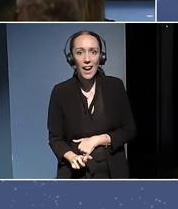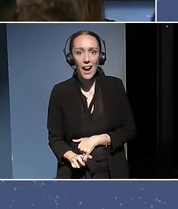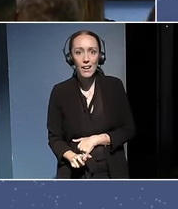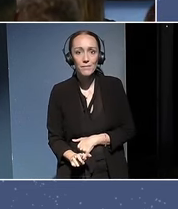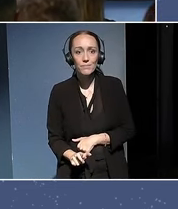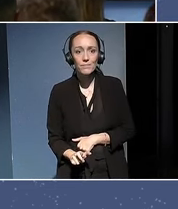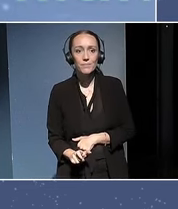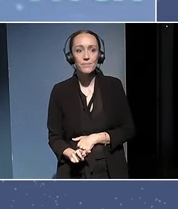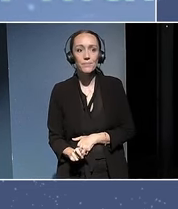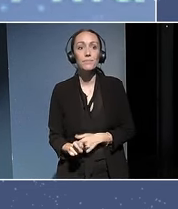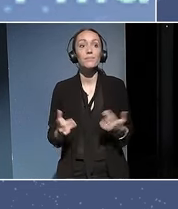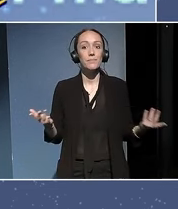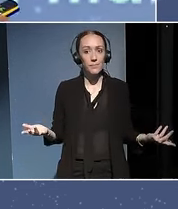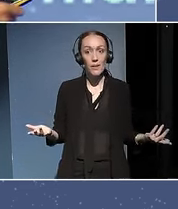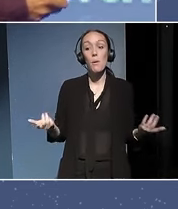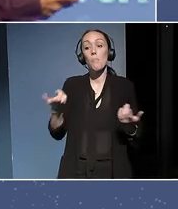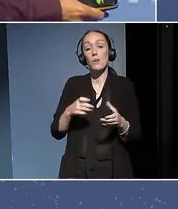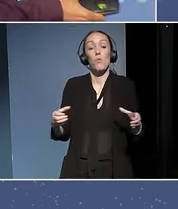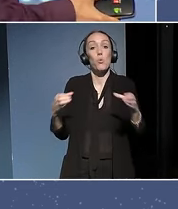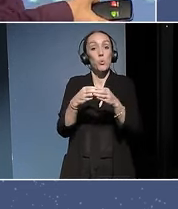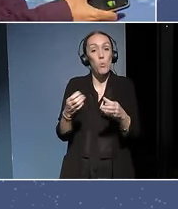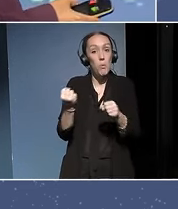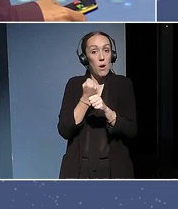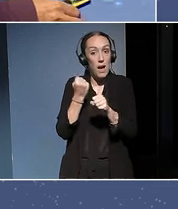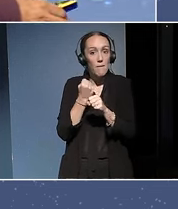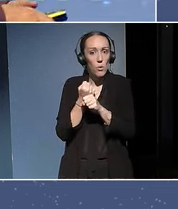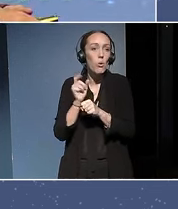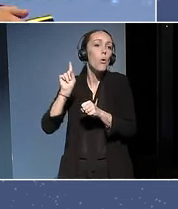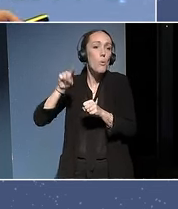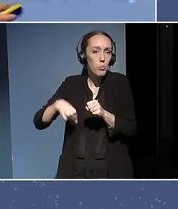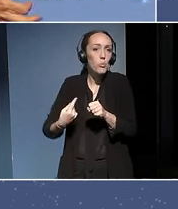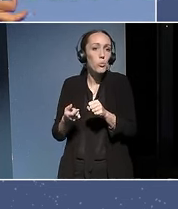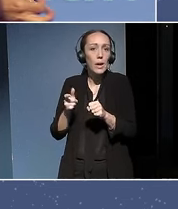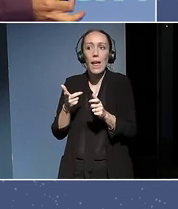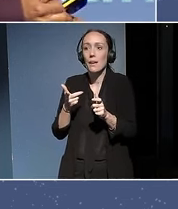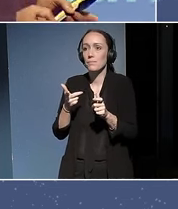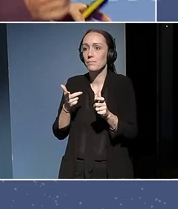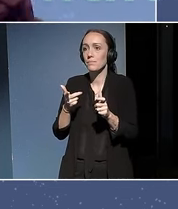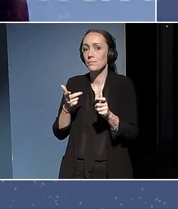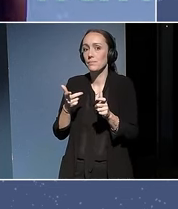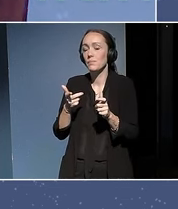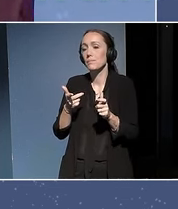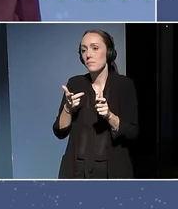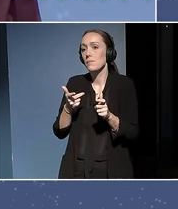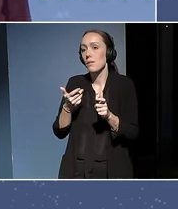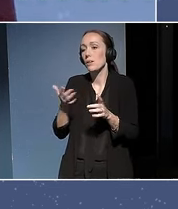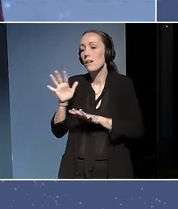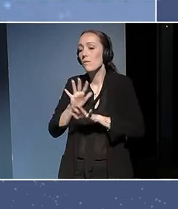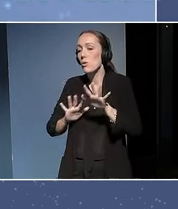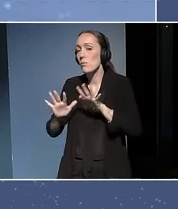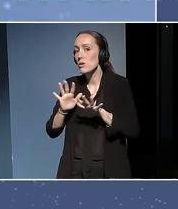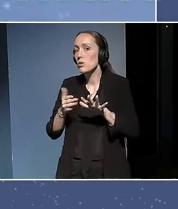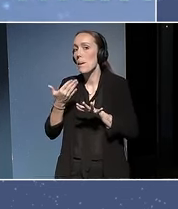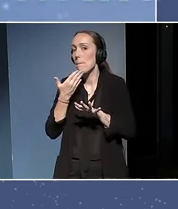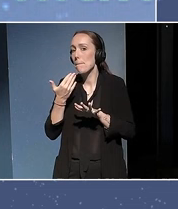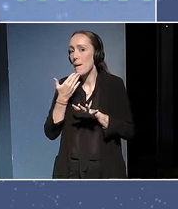perché in questo team Avevano cominciato ad inserirsi anche delle dei tasselli importanti per